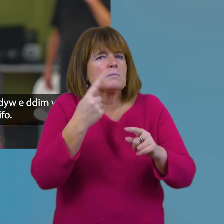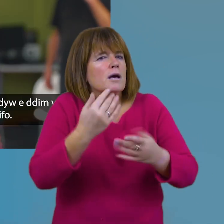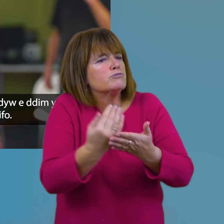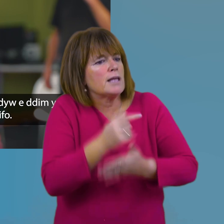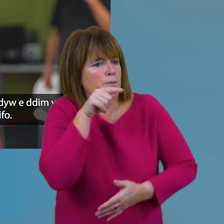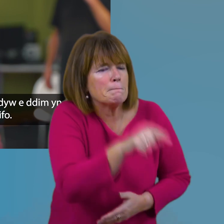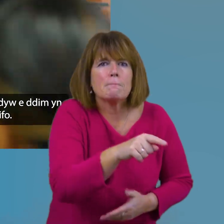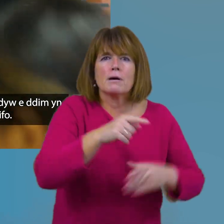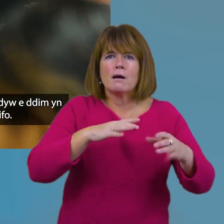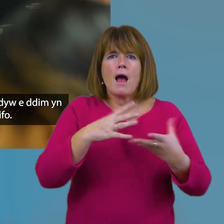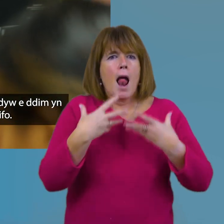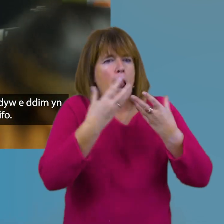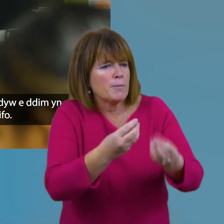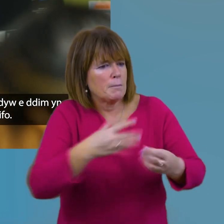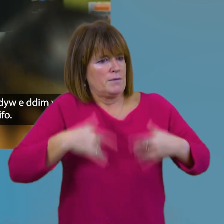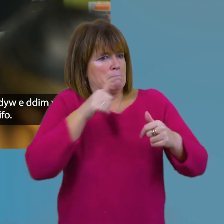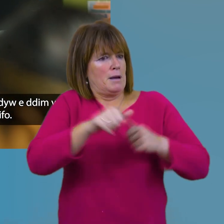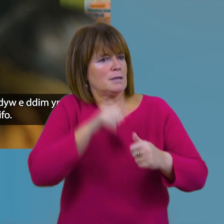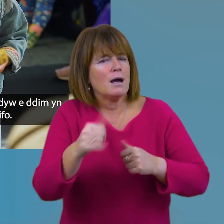ddim yn mynd i boeni nhw, bod e ddim yn mynd i roi